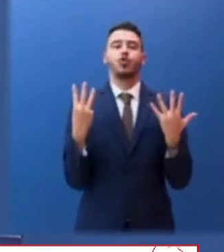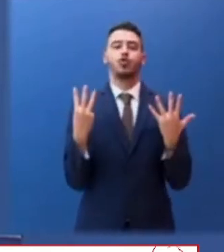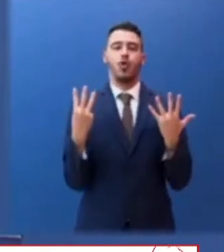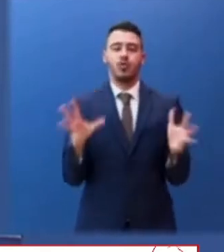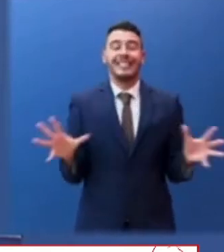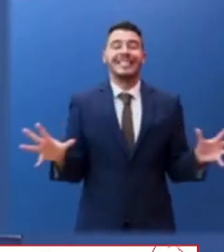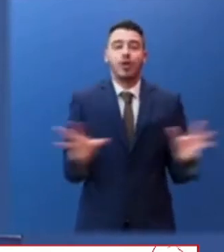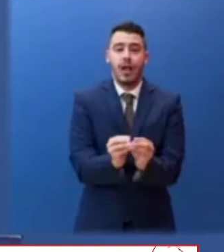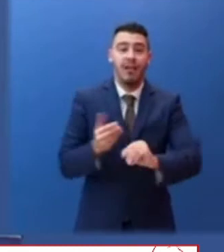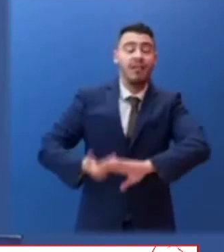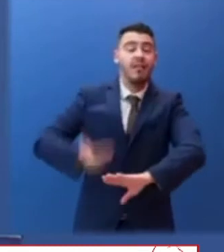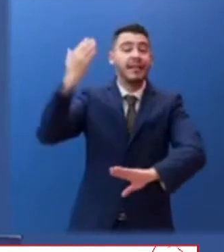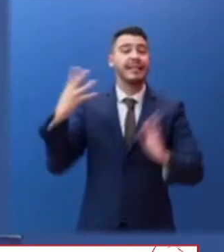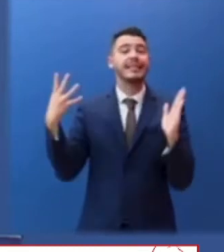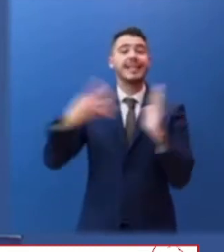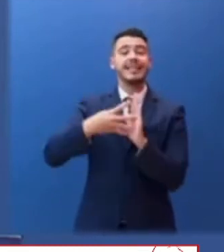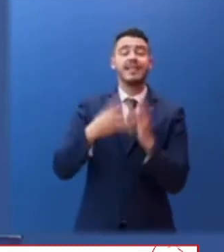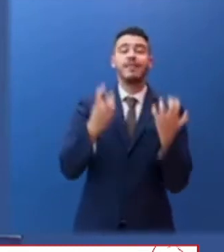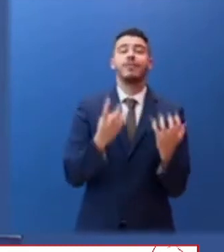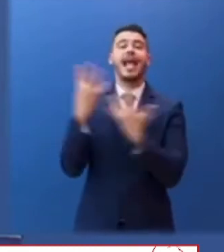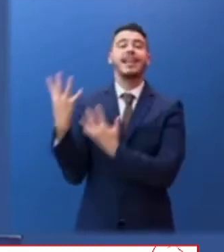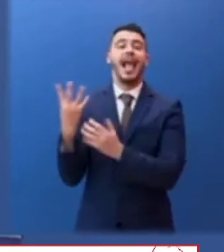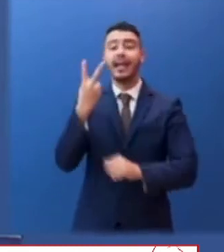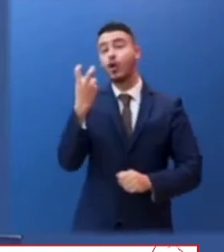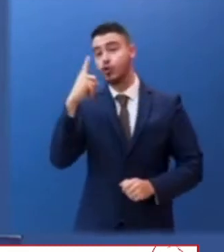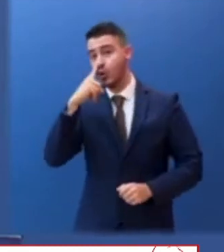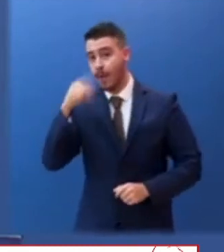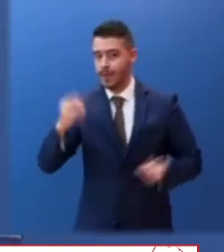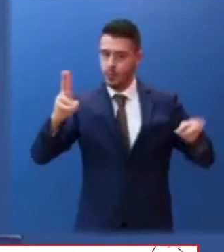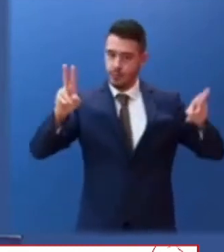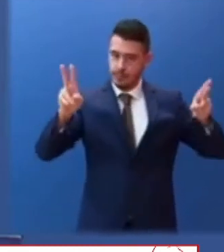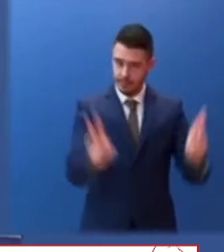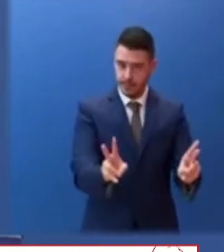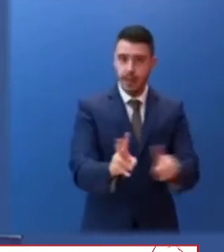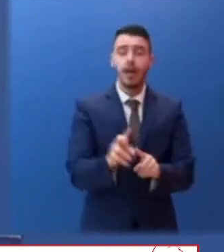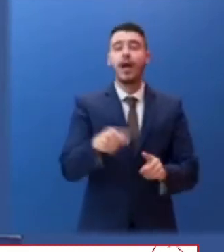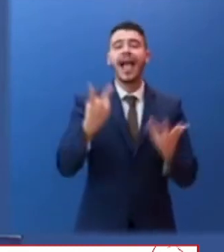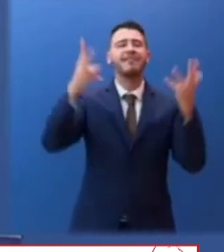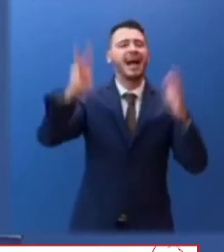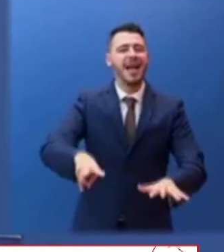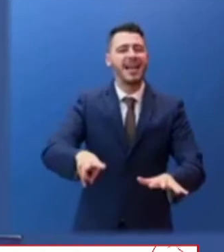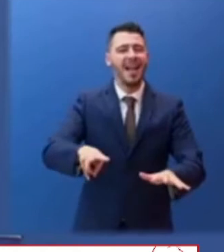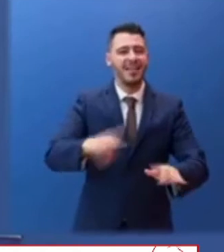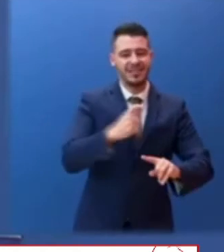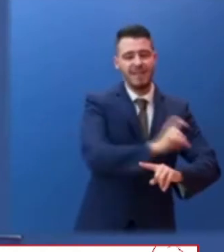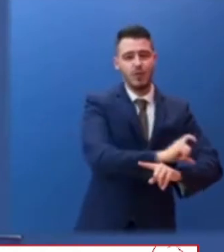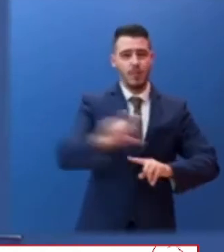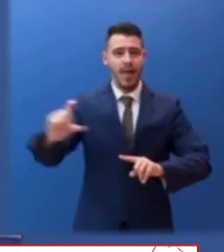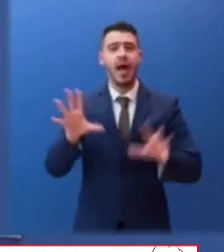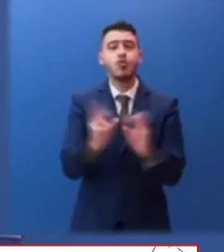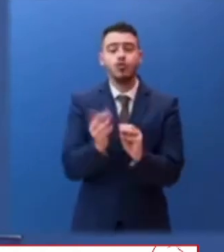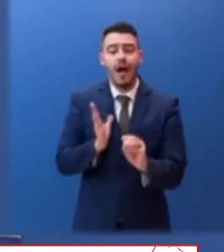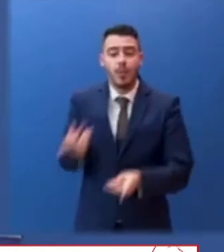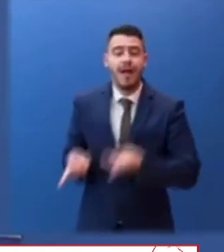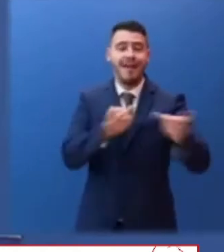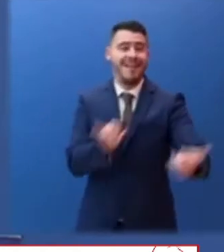έναντι 4.079 στις 20 Νοεμβρίου, ενώ ο κυλιόμενος μέσος όρος 7 ημερών του δίκτυου εισαγωγών ανά